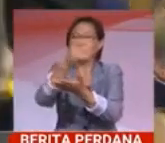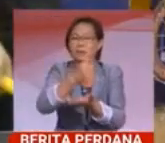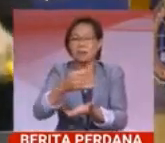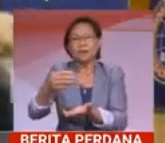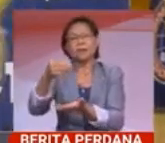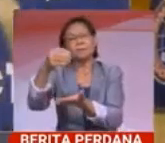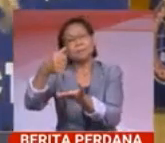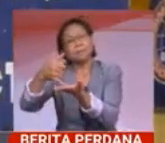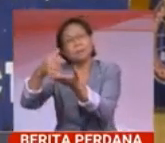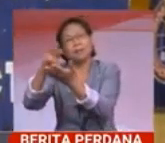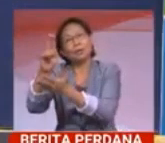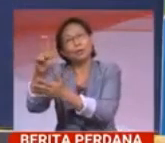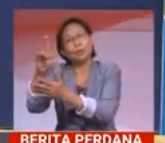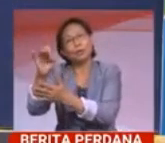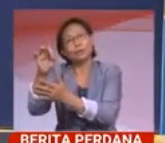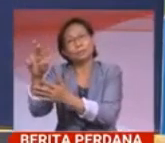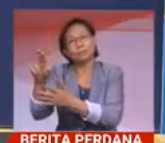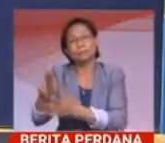uber